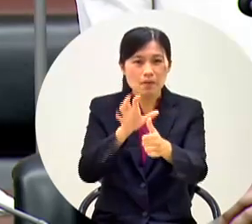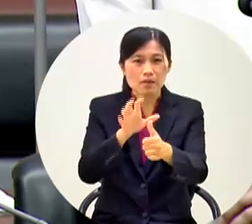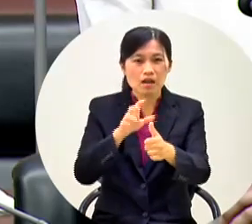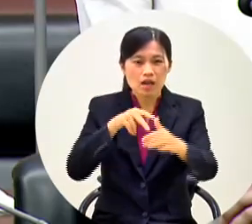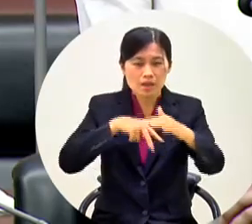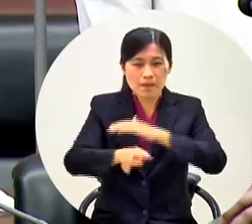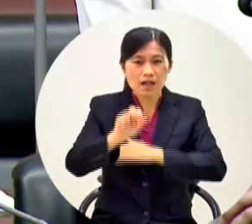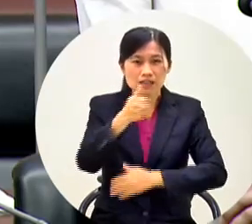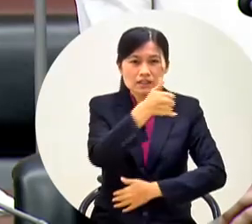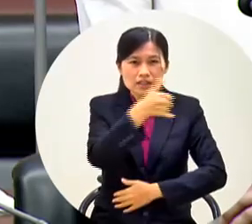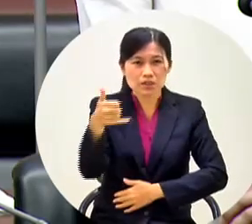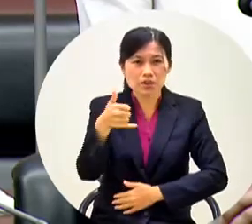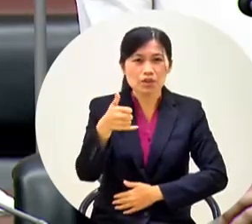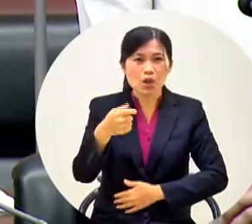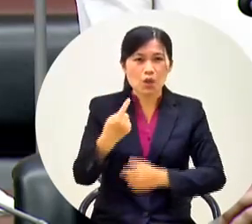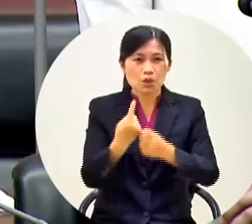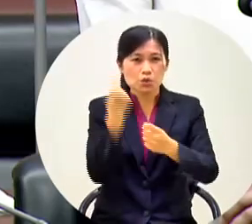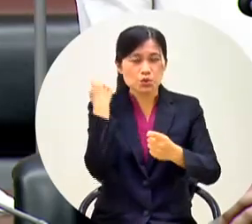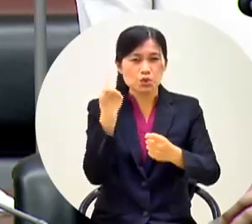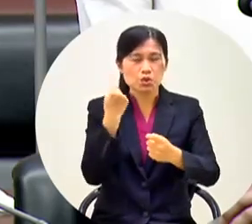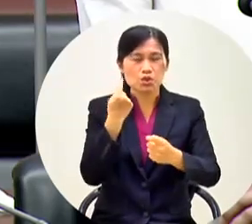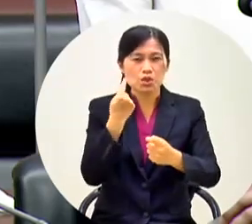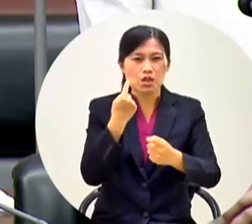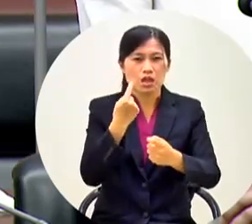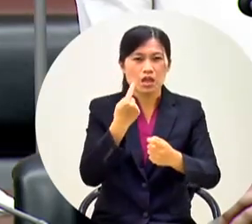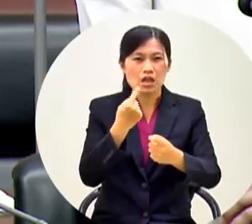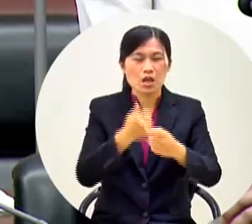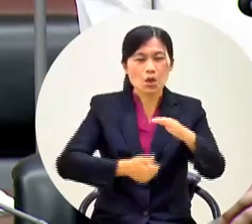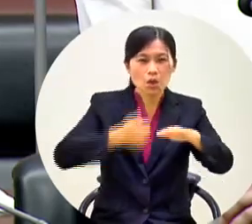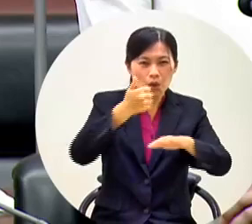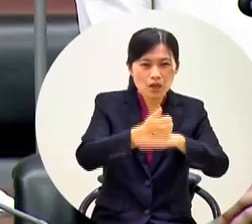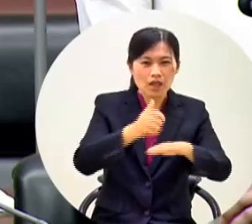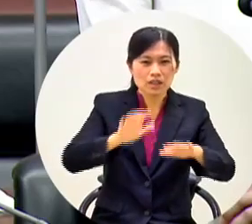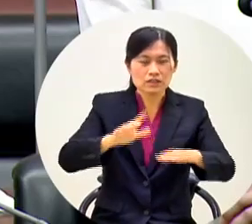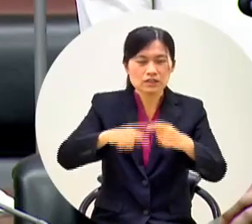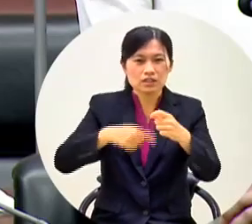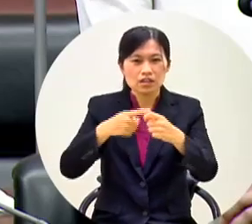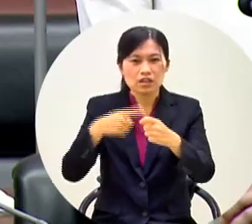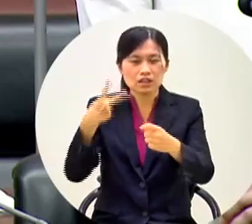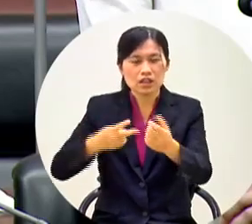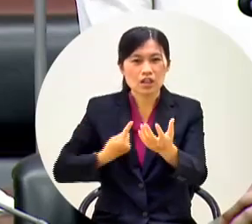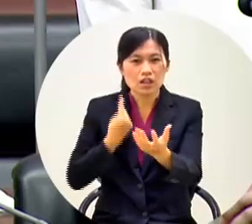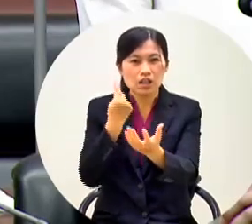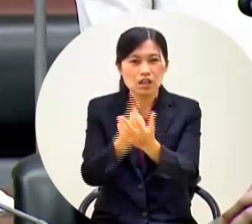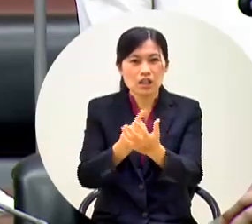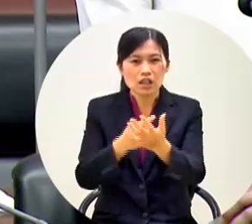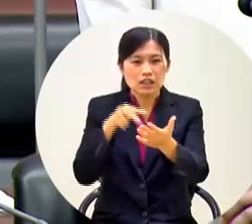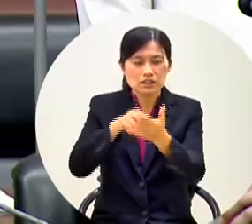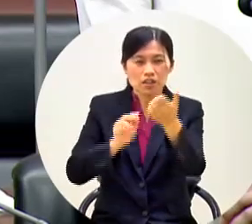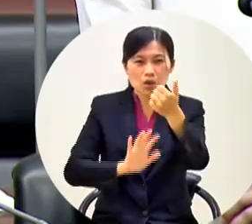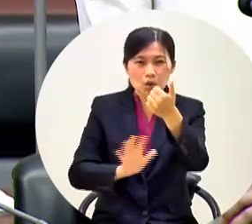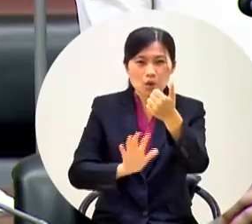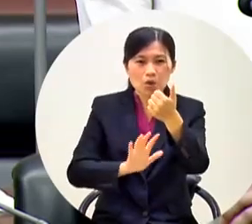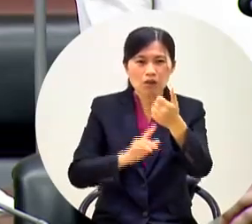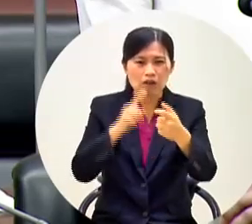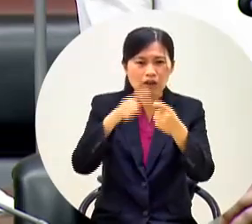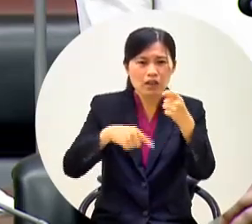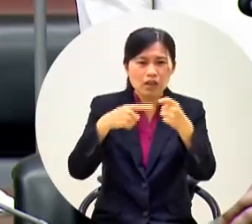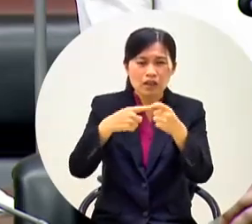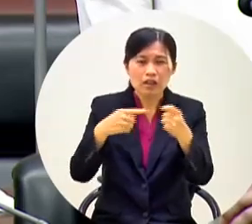选，今年又要参选立委，都还不到1年的时间。我们准备了很多